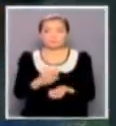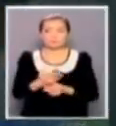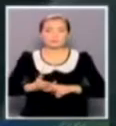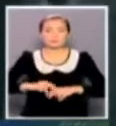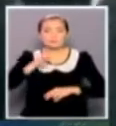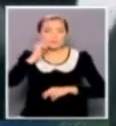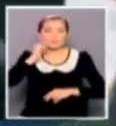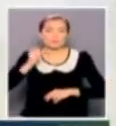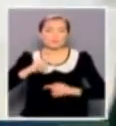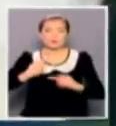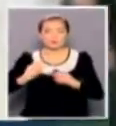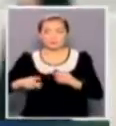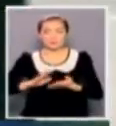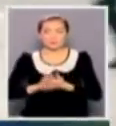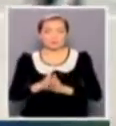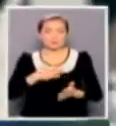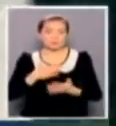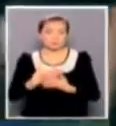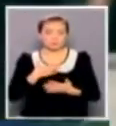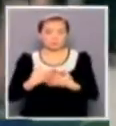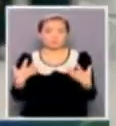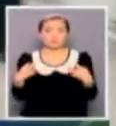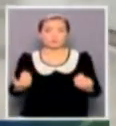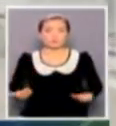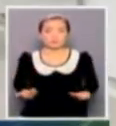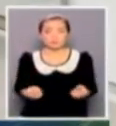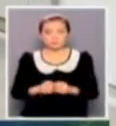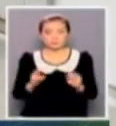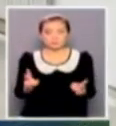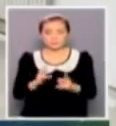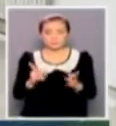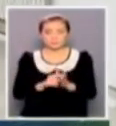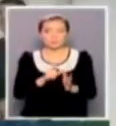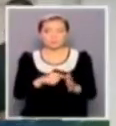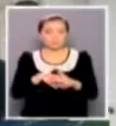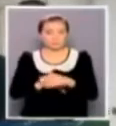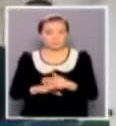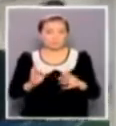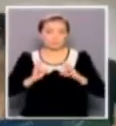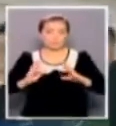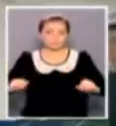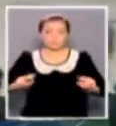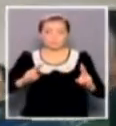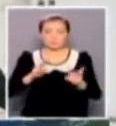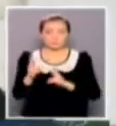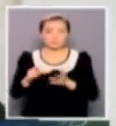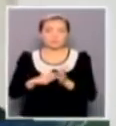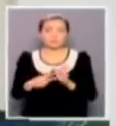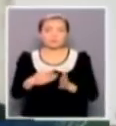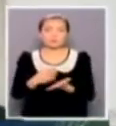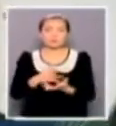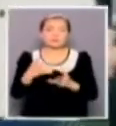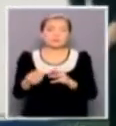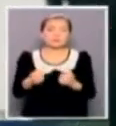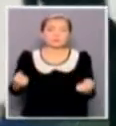бұл әжелердің жөні бөлек. Белсенді әрі салауатты өмір салтын ұстанған зейнеткерлер батылдық танытып билеуді қолға алған.